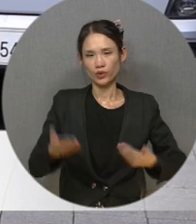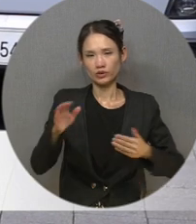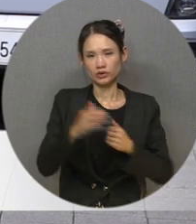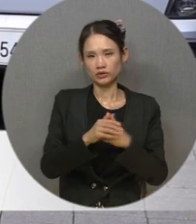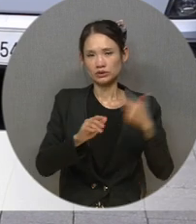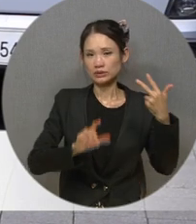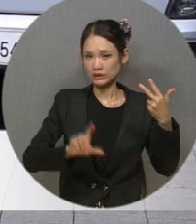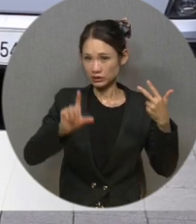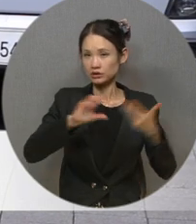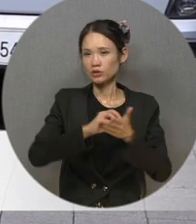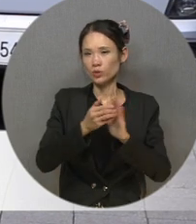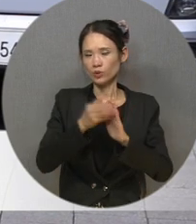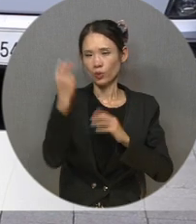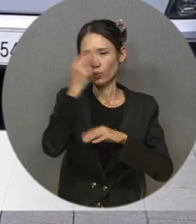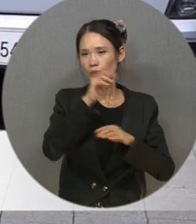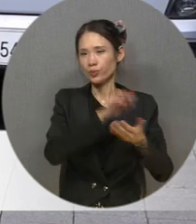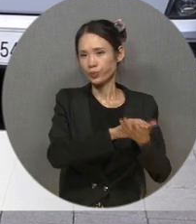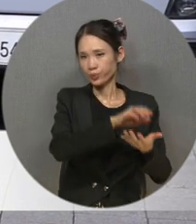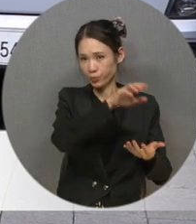저희가 보유하고 있어서